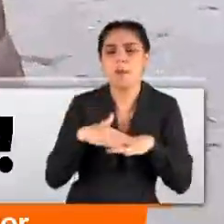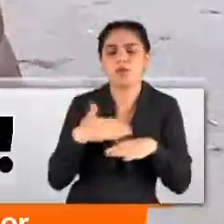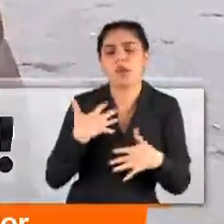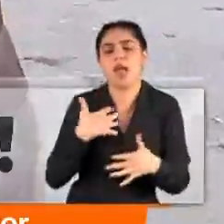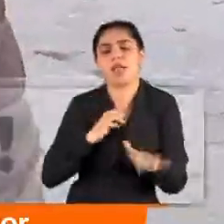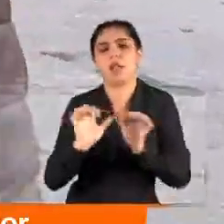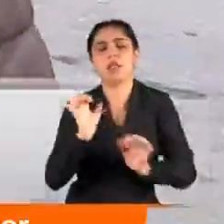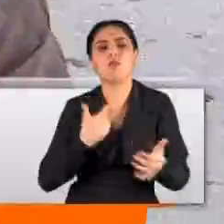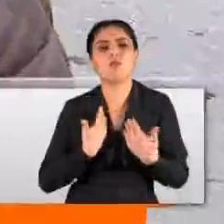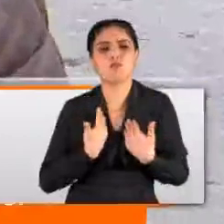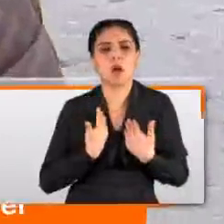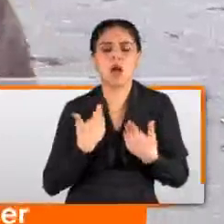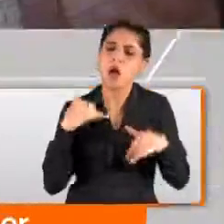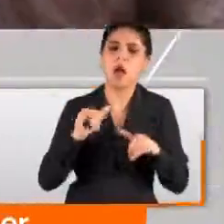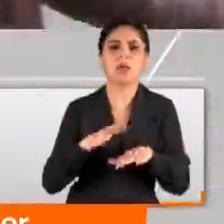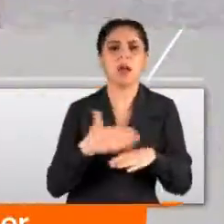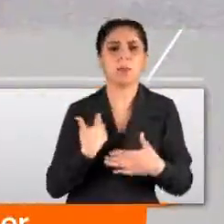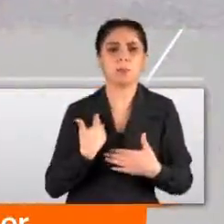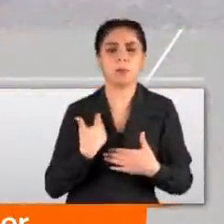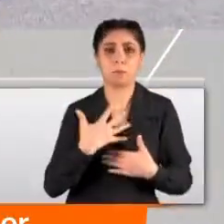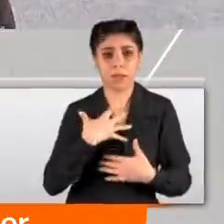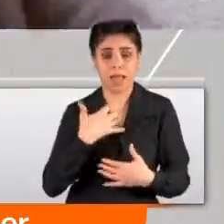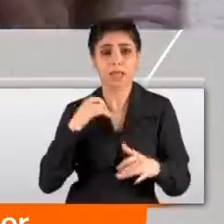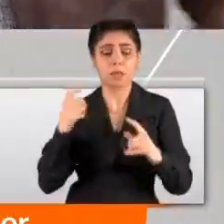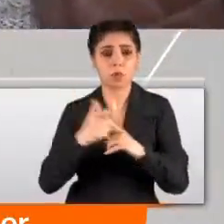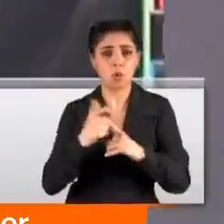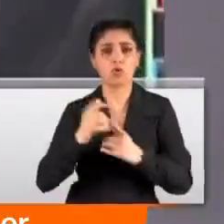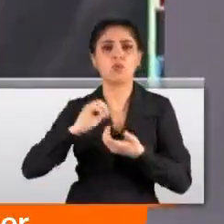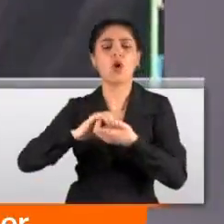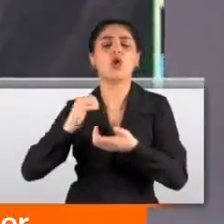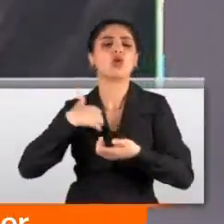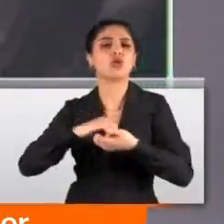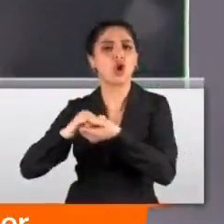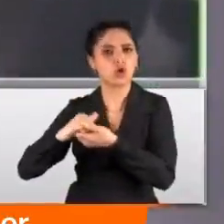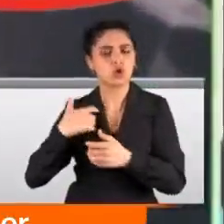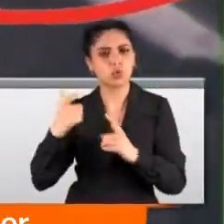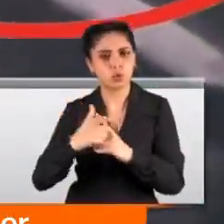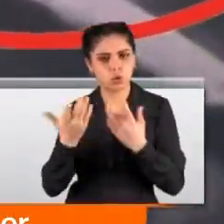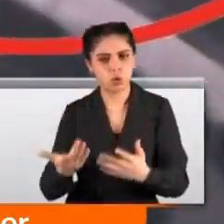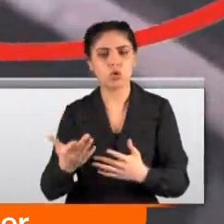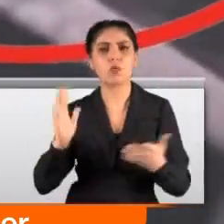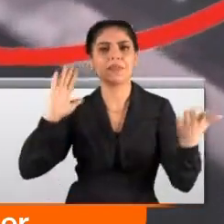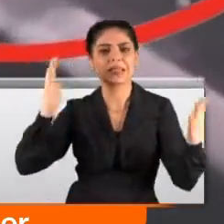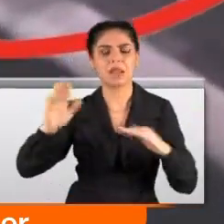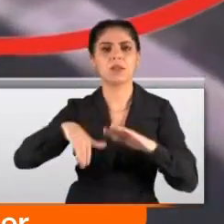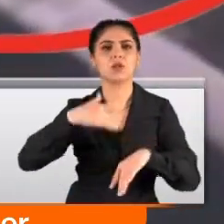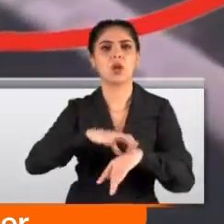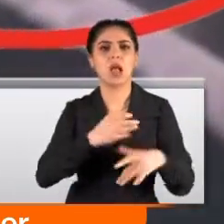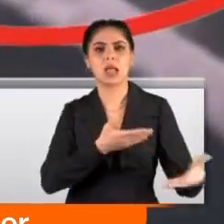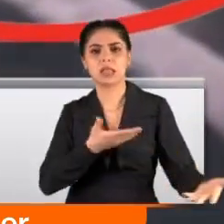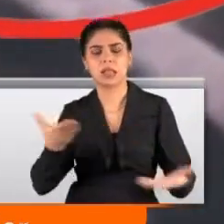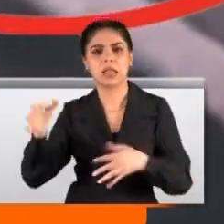yapmaz mısın? Ben de hanesini yap. Hem kendimi korudum hem dostumu korudum benim. Bir süre sonra sakinleşen taraflar hastaneye